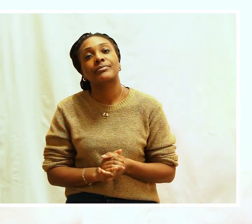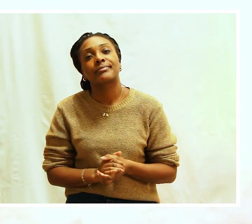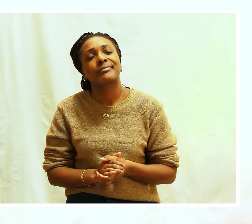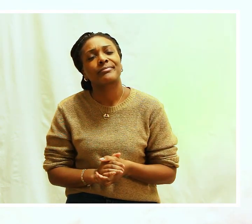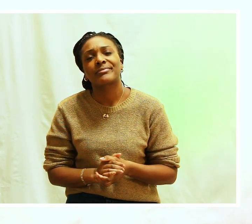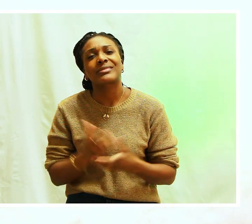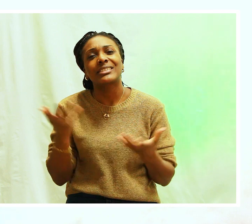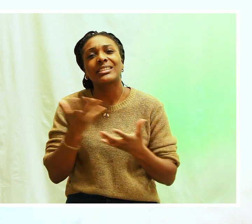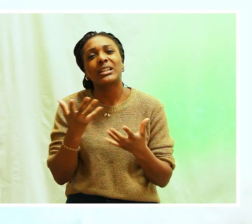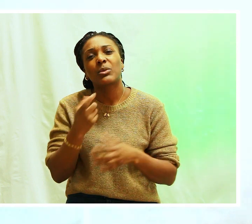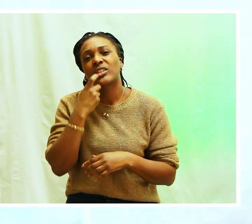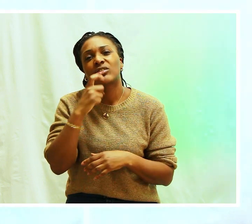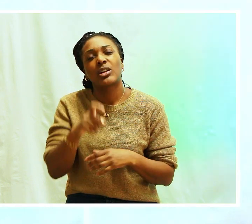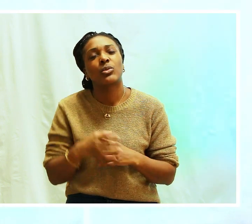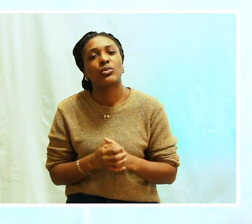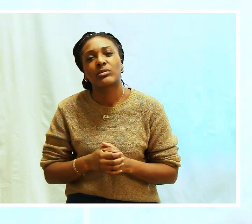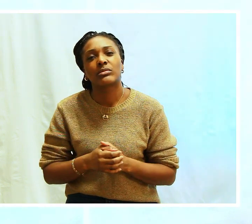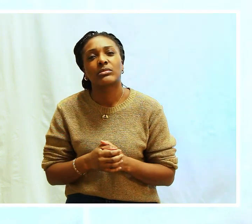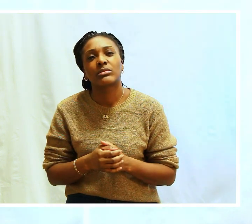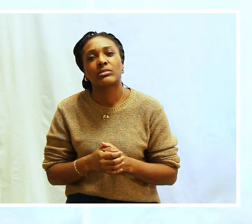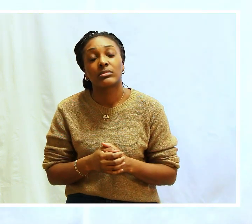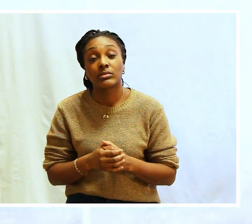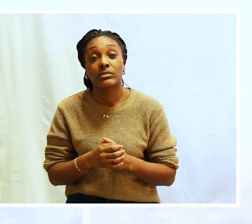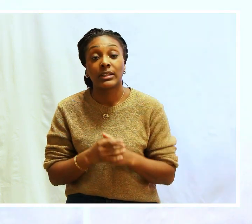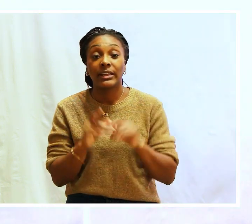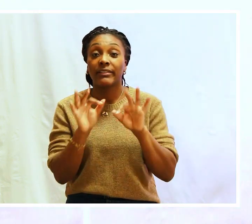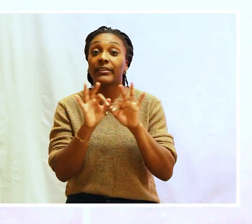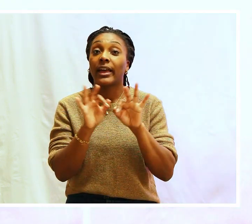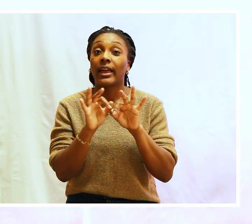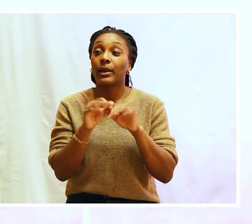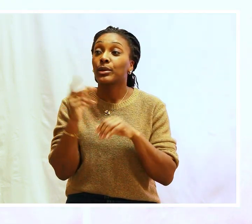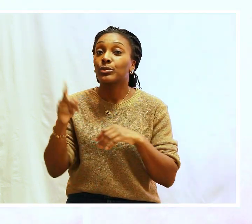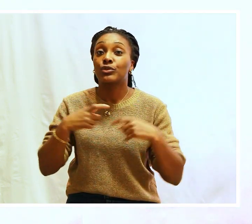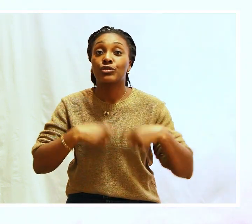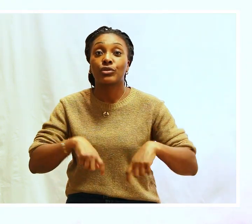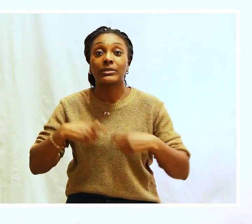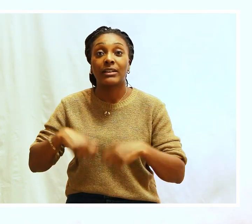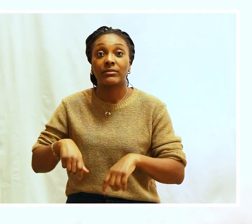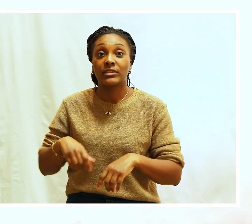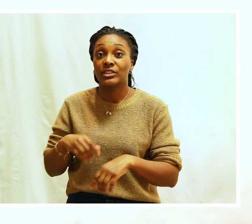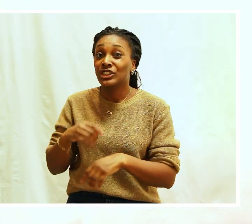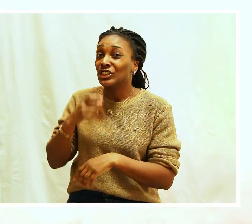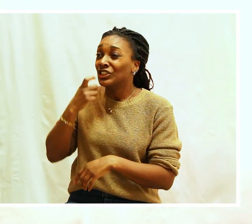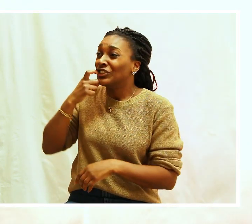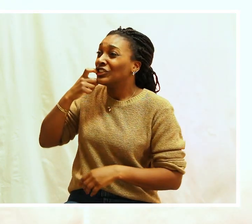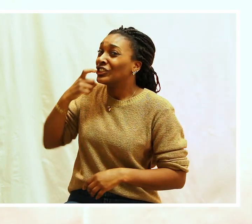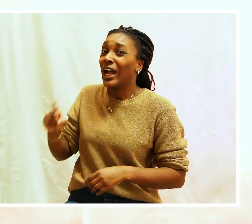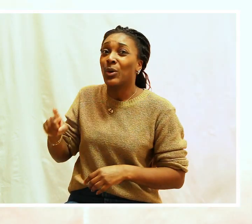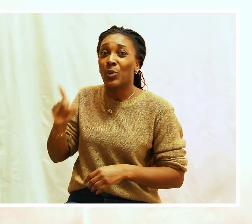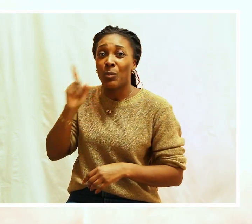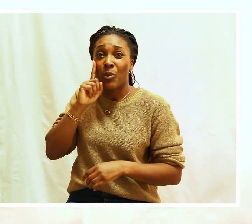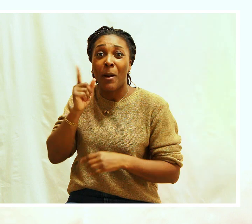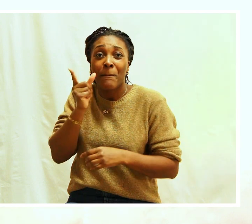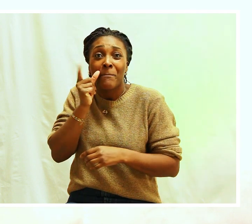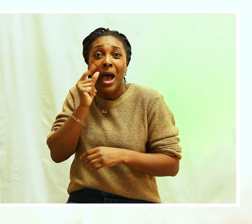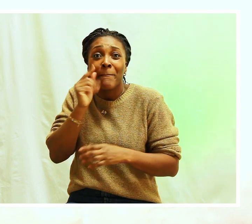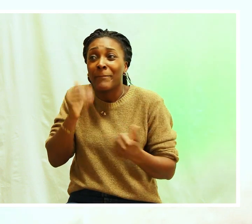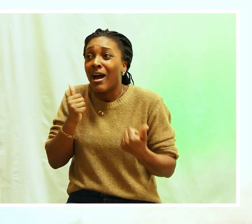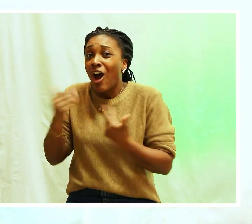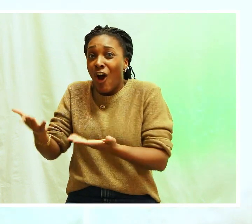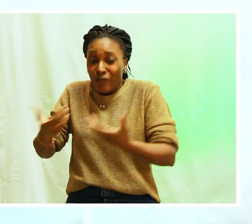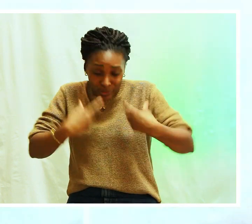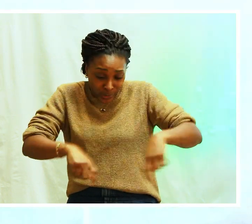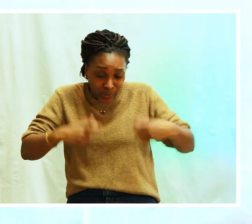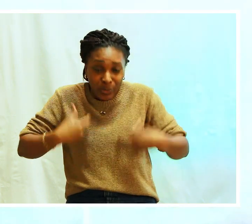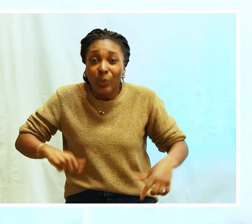C'est quoi la jalousie en fait? On voit que les frères de Joseph sont jaloux de ce jeune frère qui a une tunique de